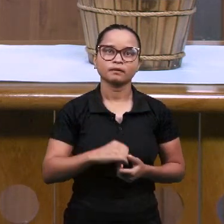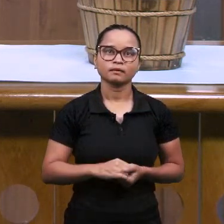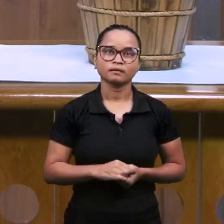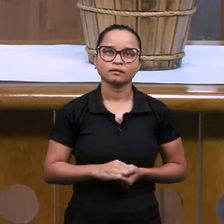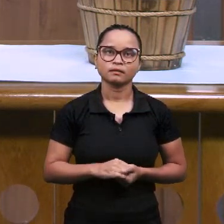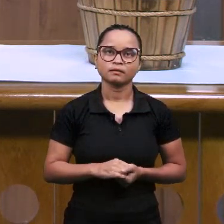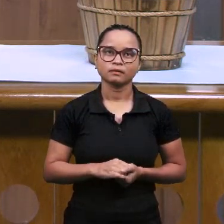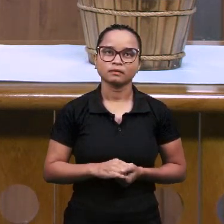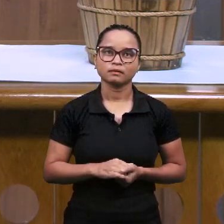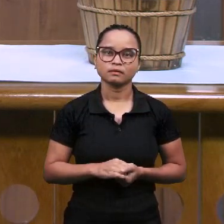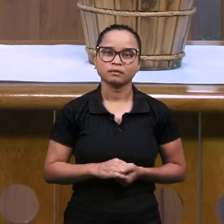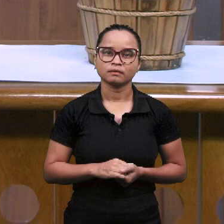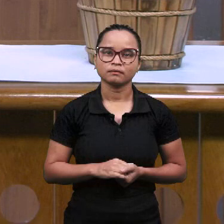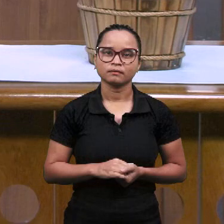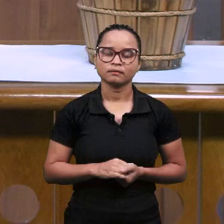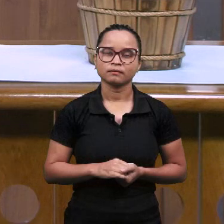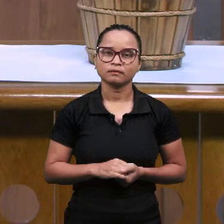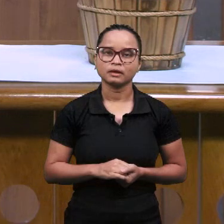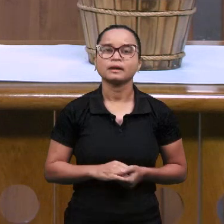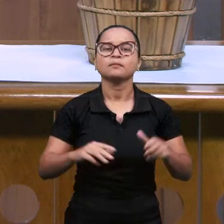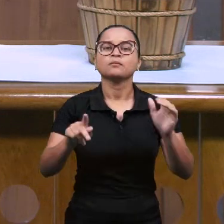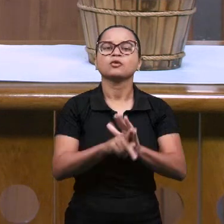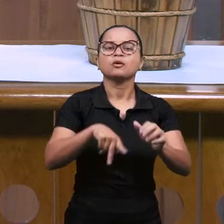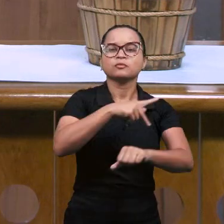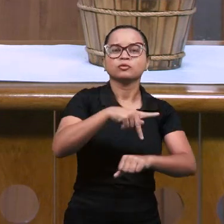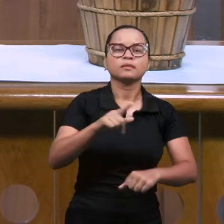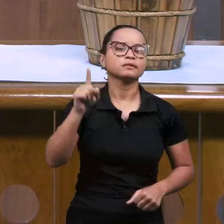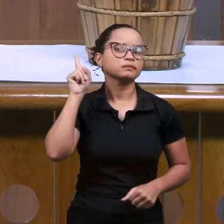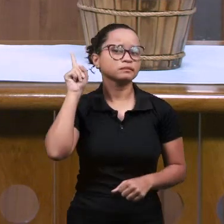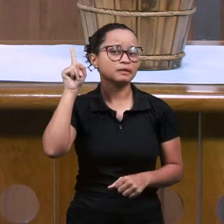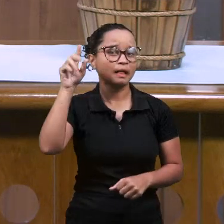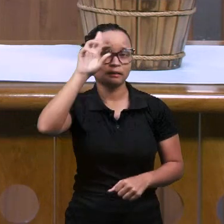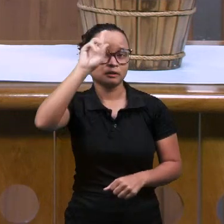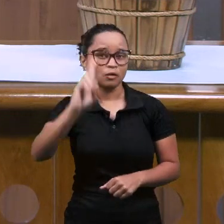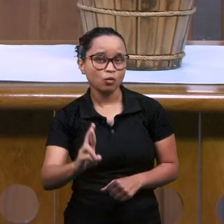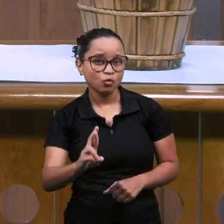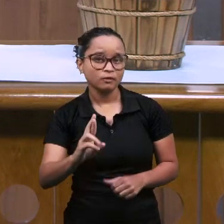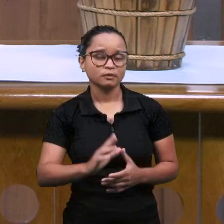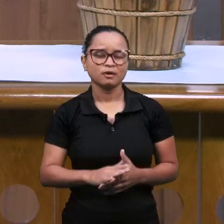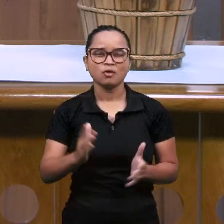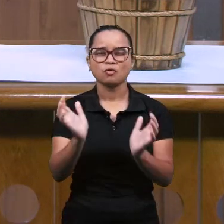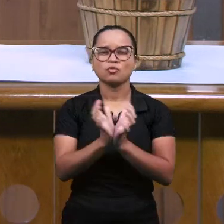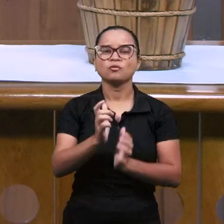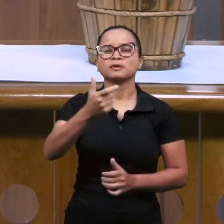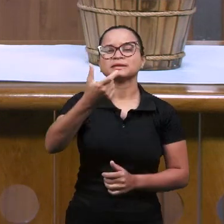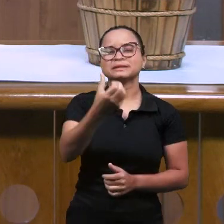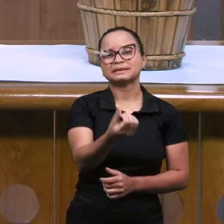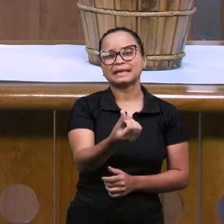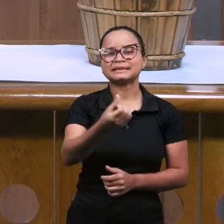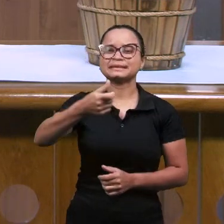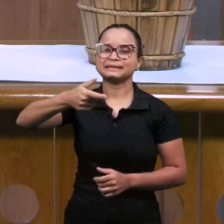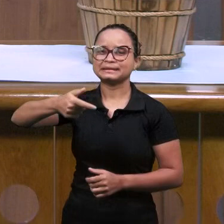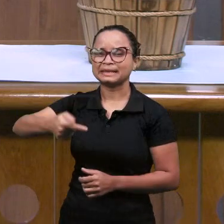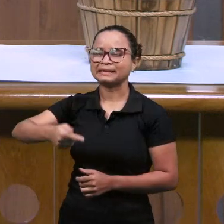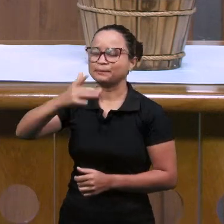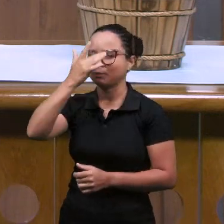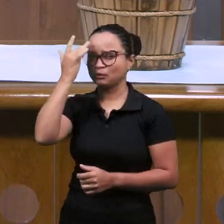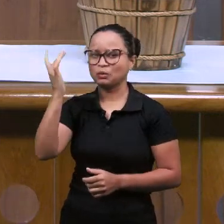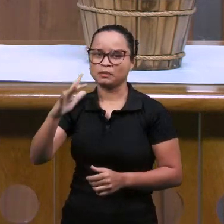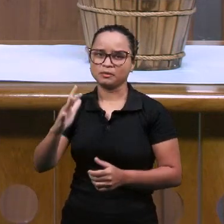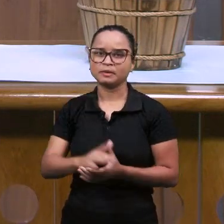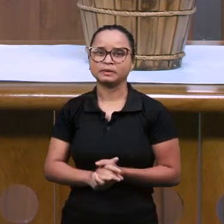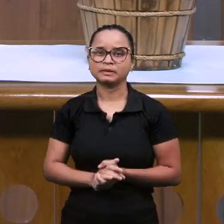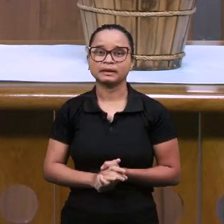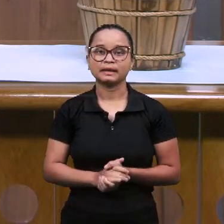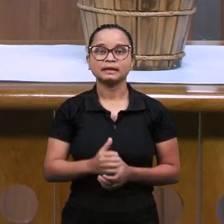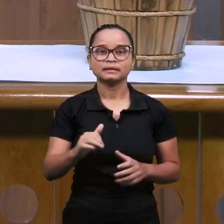de Velik Novorodch de Russie, donc un groupe de 6 ou 7 frères, 14 frères,